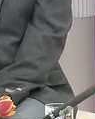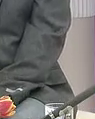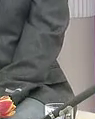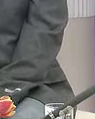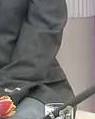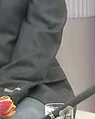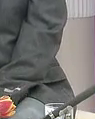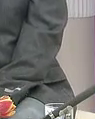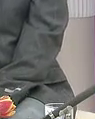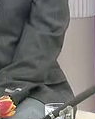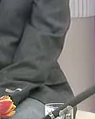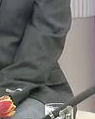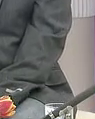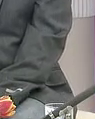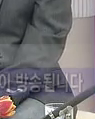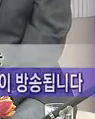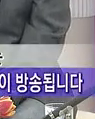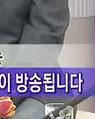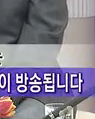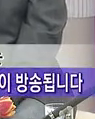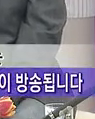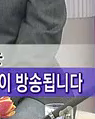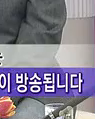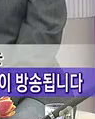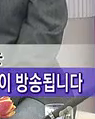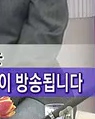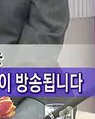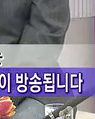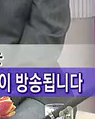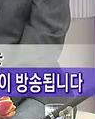감정 조절 이 편 내일 기다리고 있습니다. 네. 나를 병들게 하는